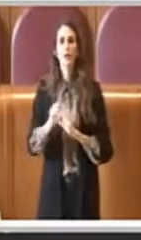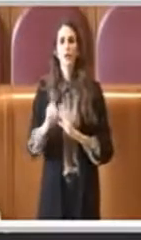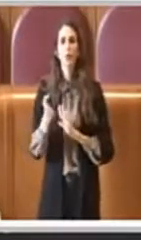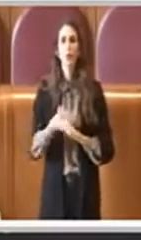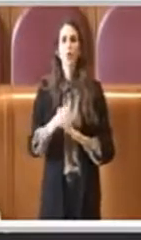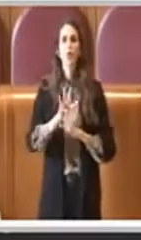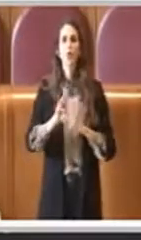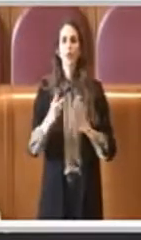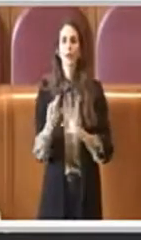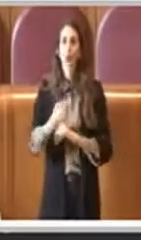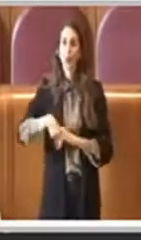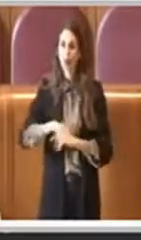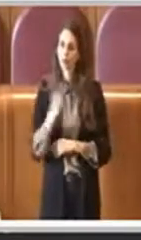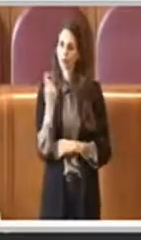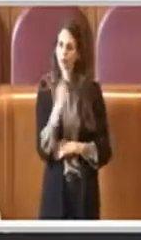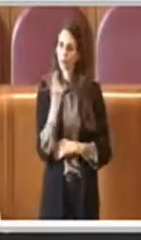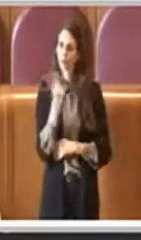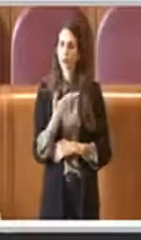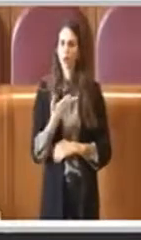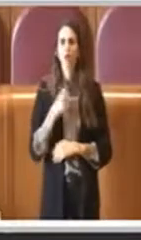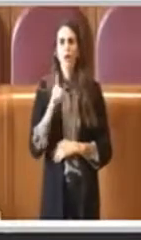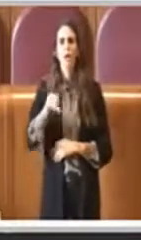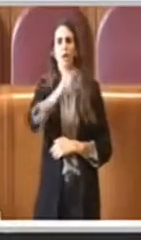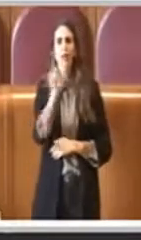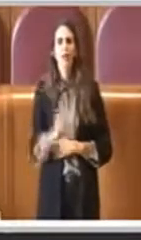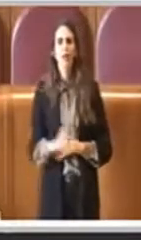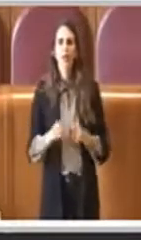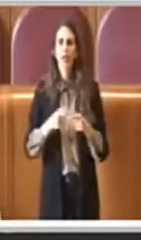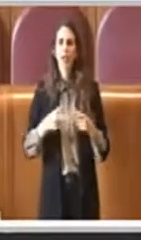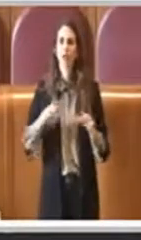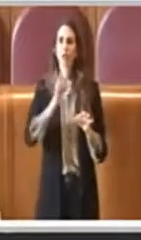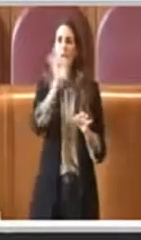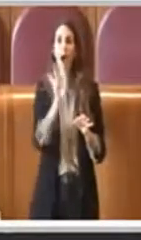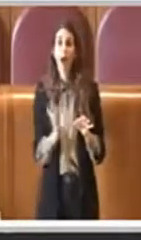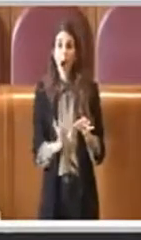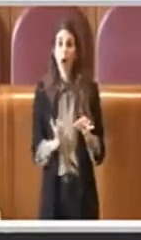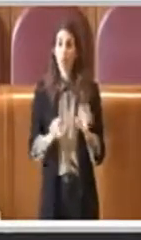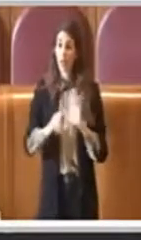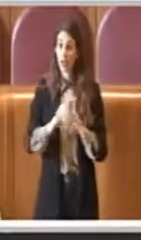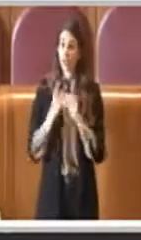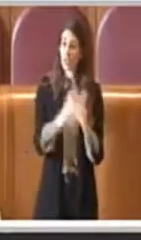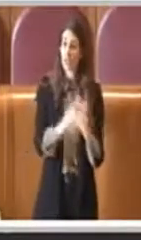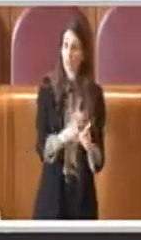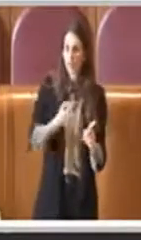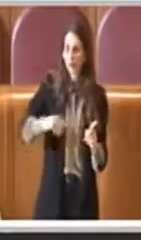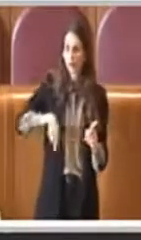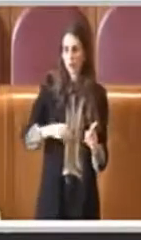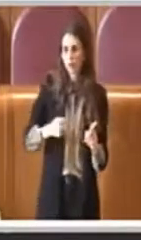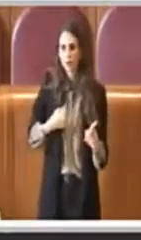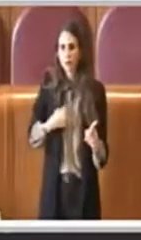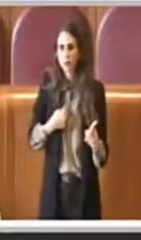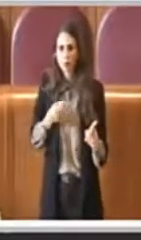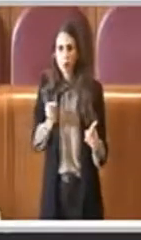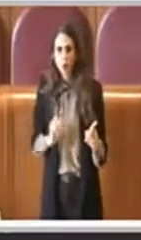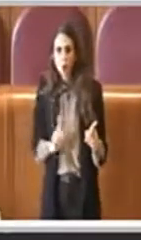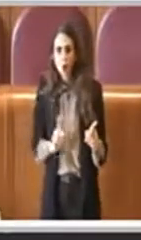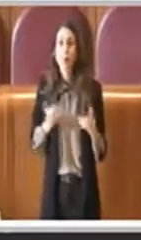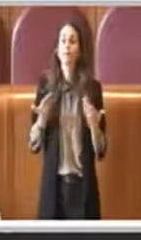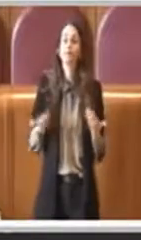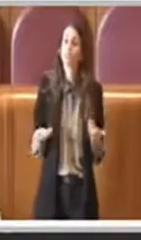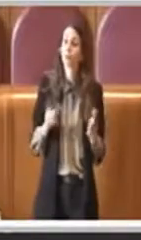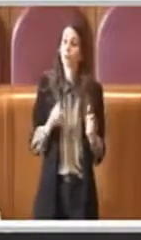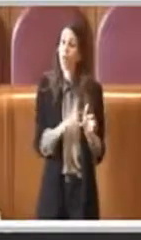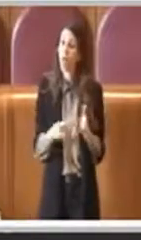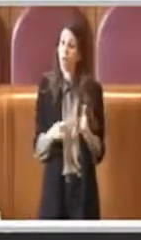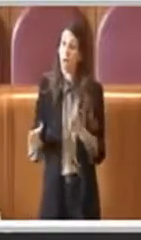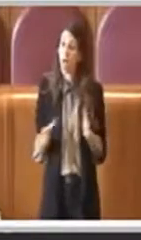quindi noi siamo in difetto, ci sono altre città italiane che lo hanno adottato, invece noi no, e quindi nel breve periodo ci sarà